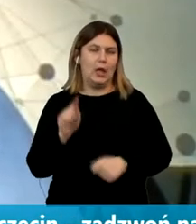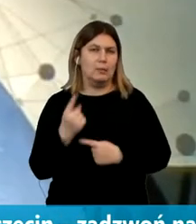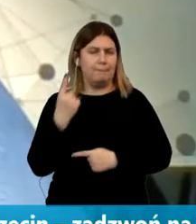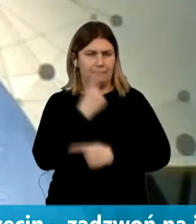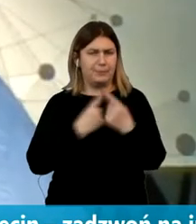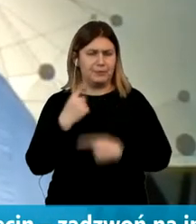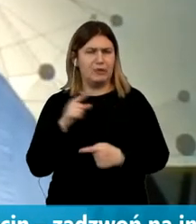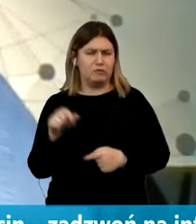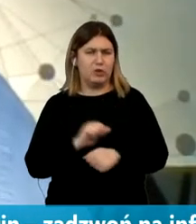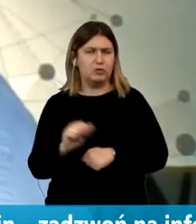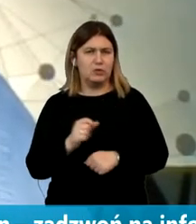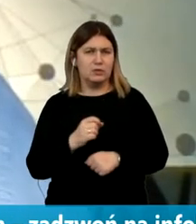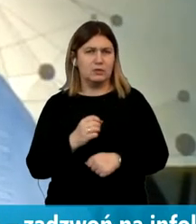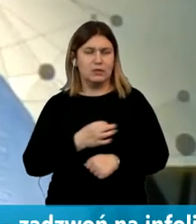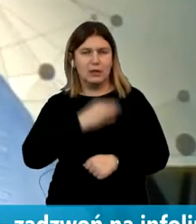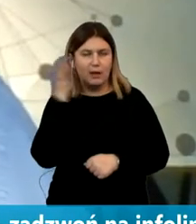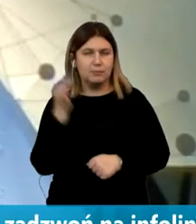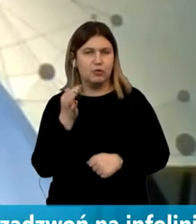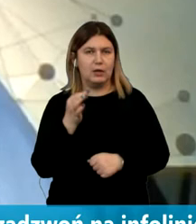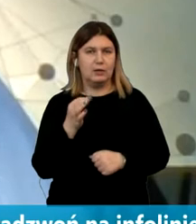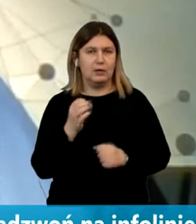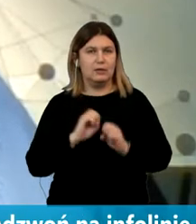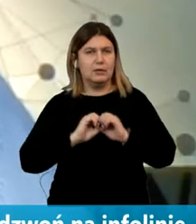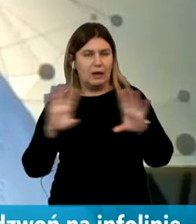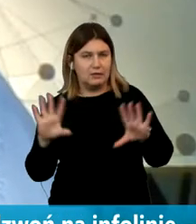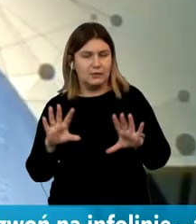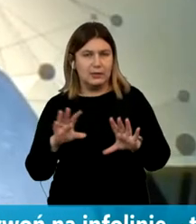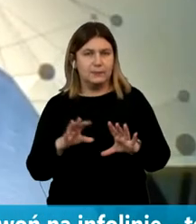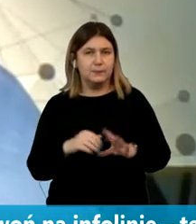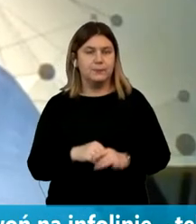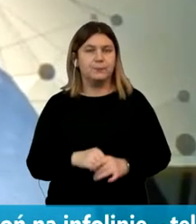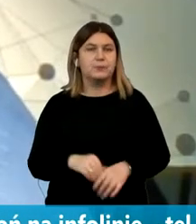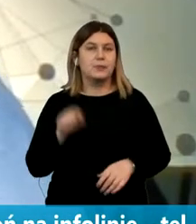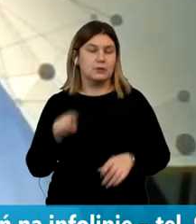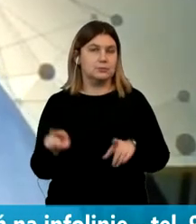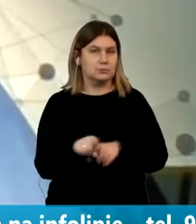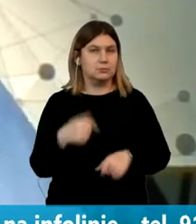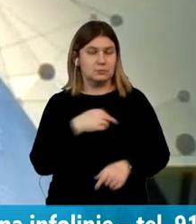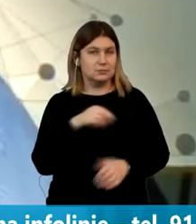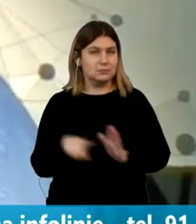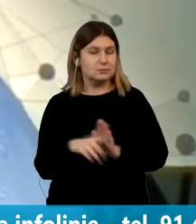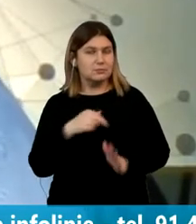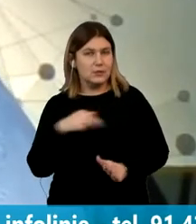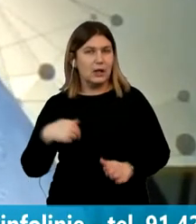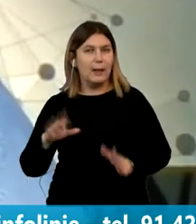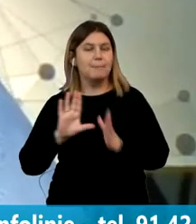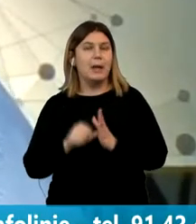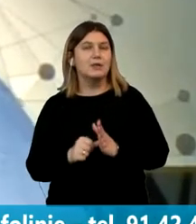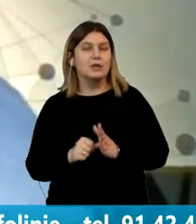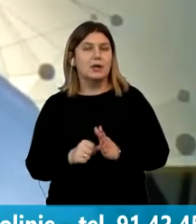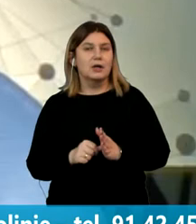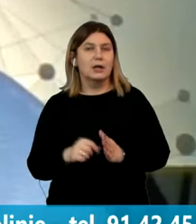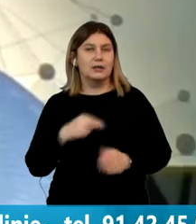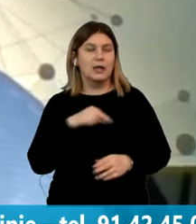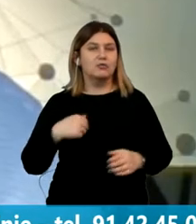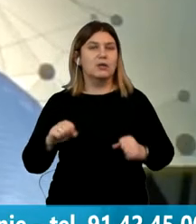dużo bardziej czytelniejsze. To też nam trochę utrudnia jako miasto nasze